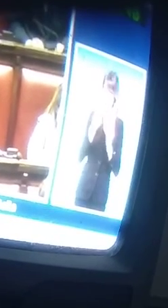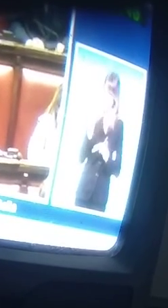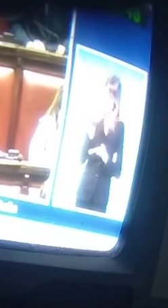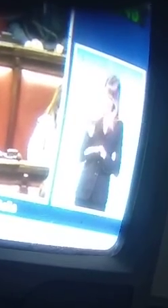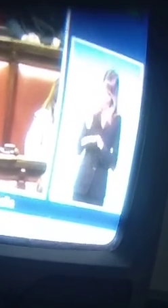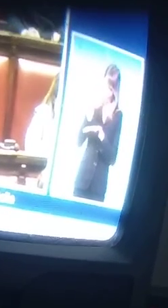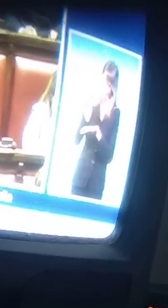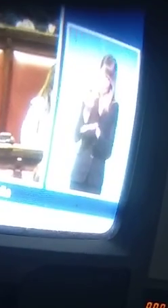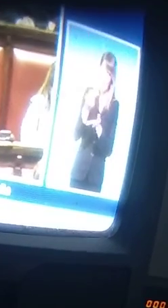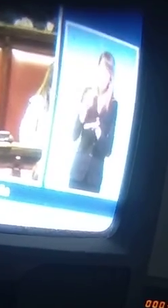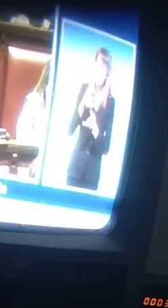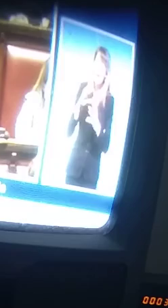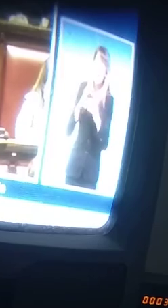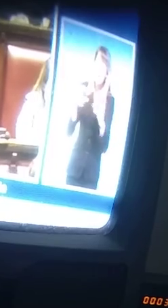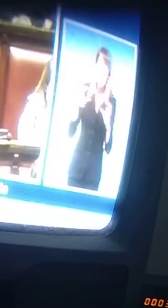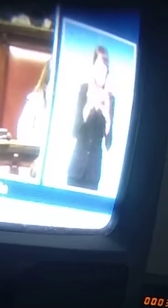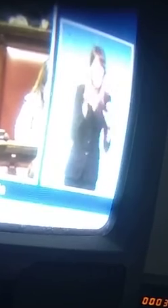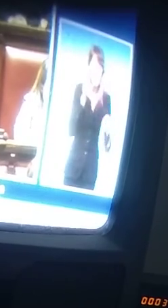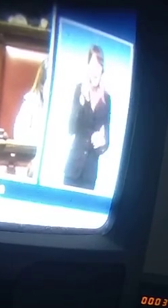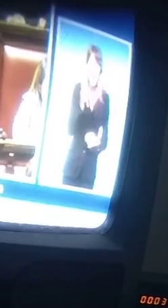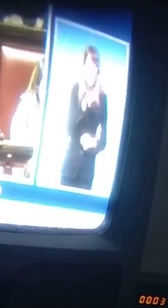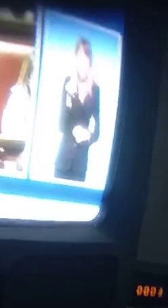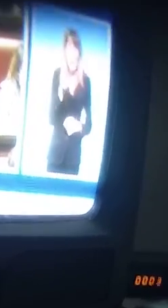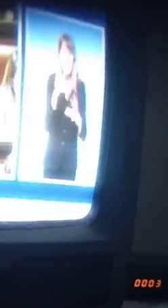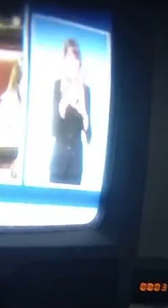delle banche. Anna Grazia Calabria,